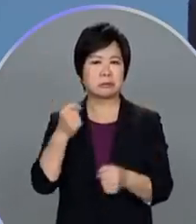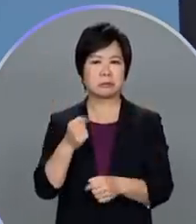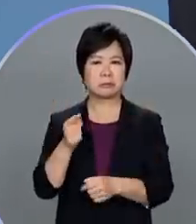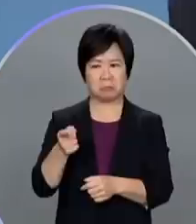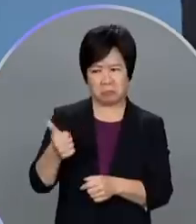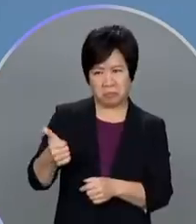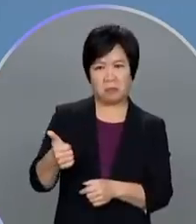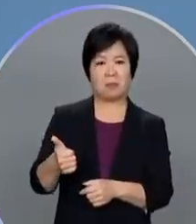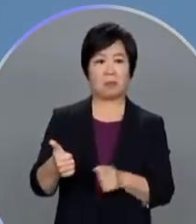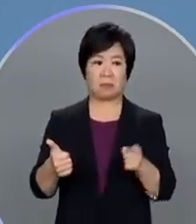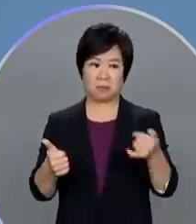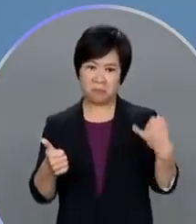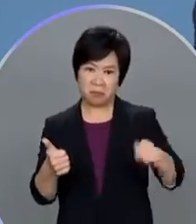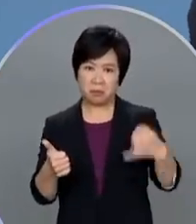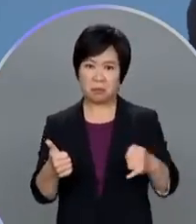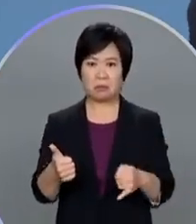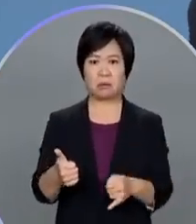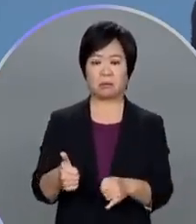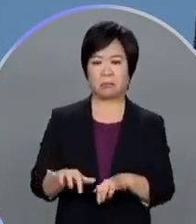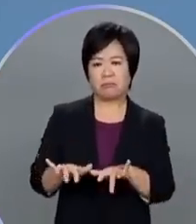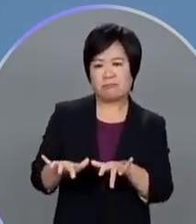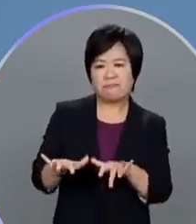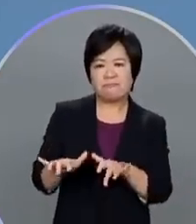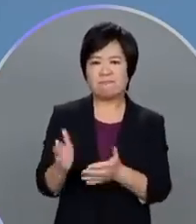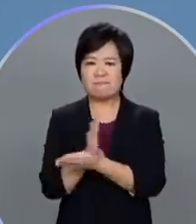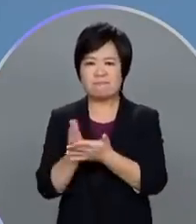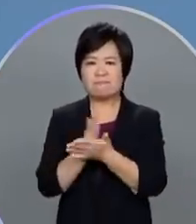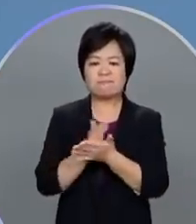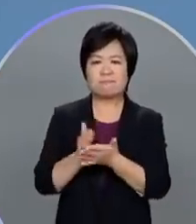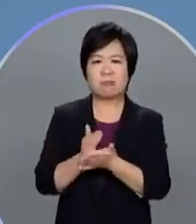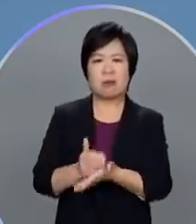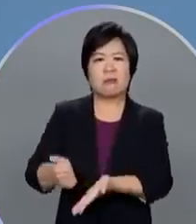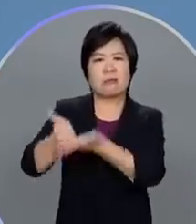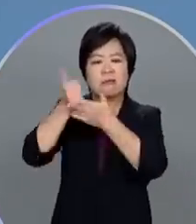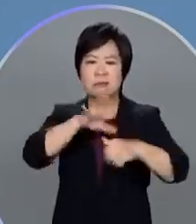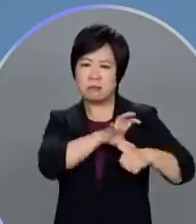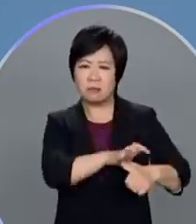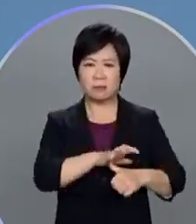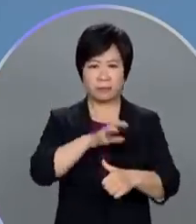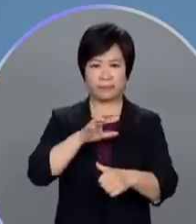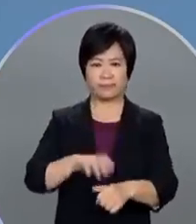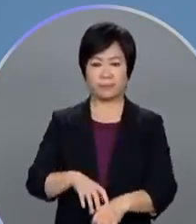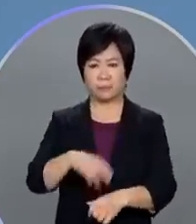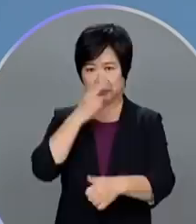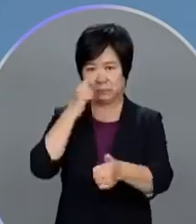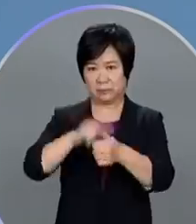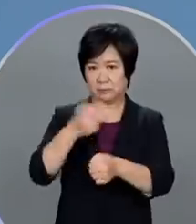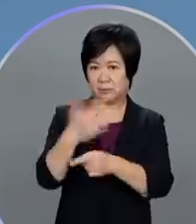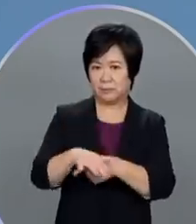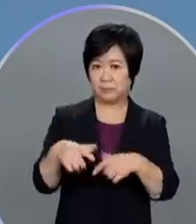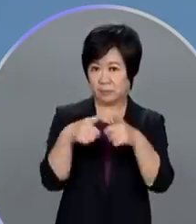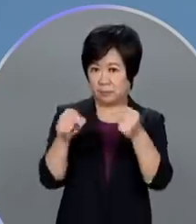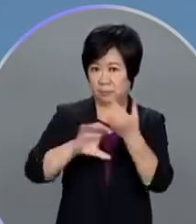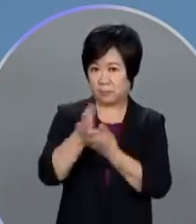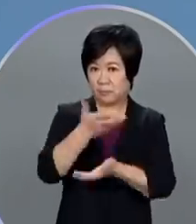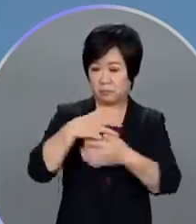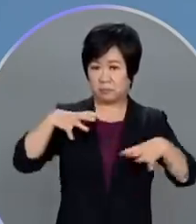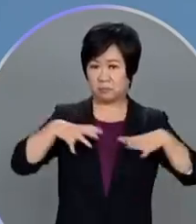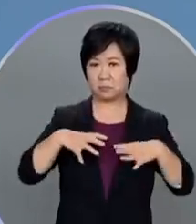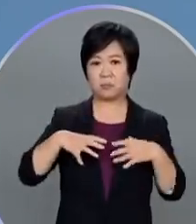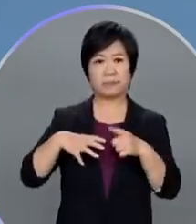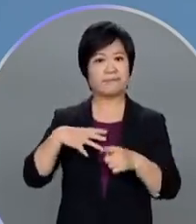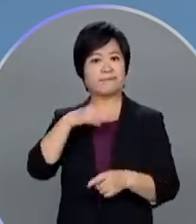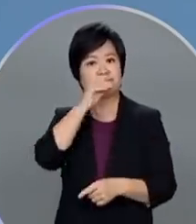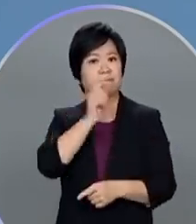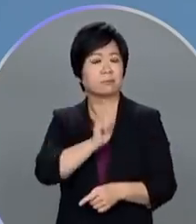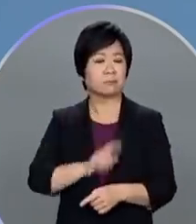是坏人，由网军在键盘上打来决定，逼死了外交官，你为什么一个字不说呢？你为了让